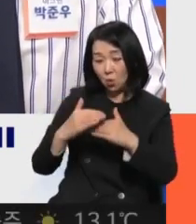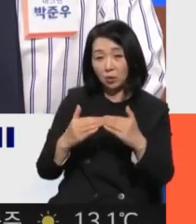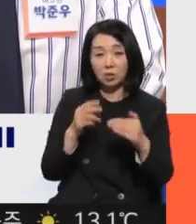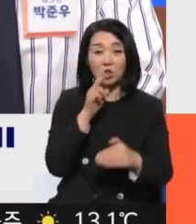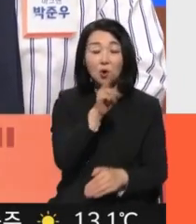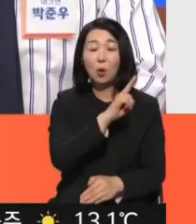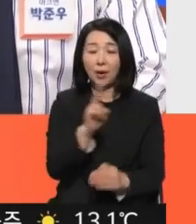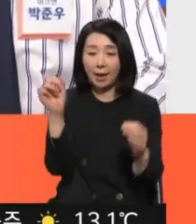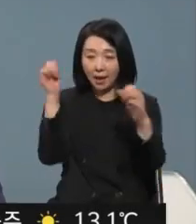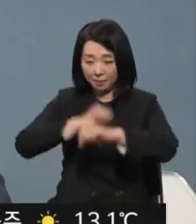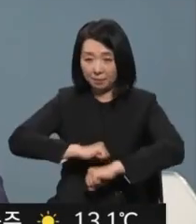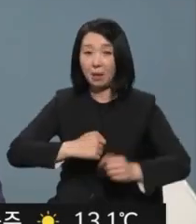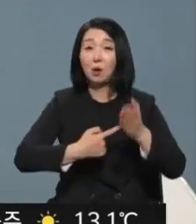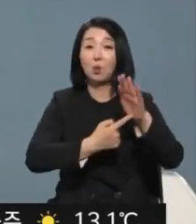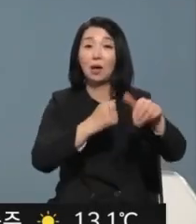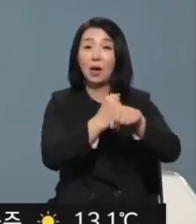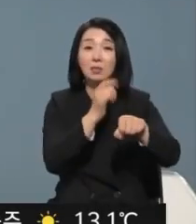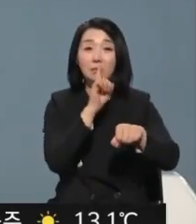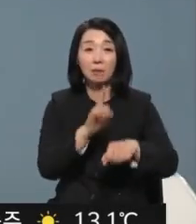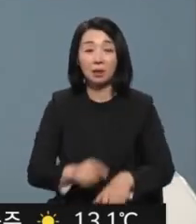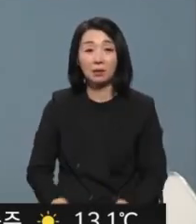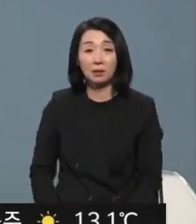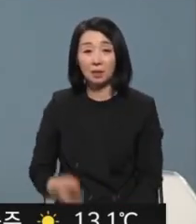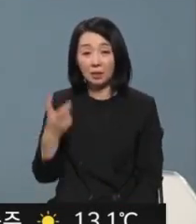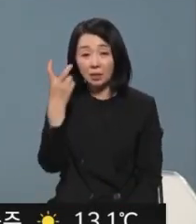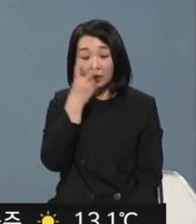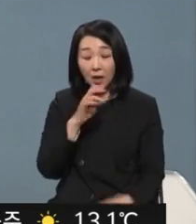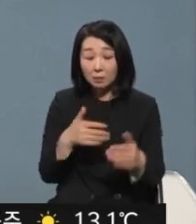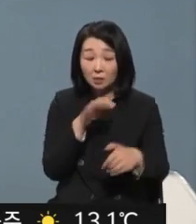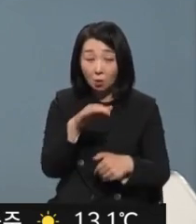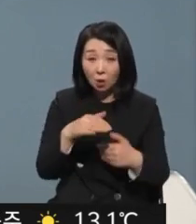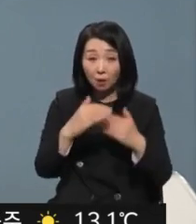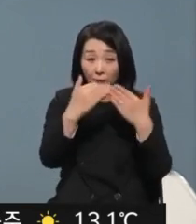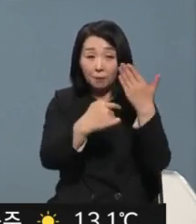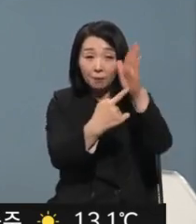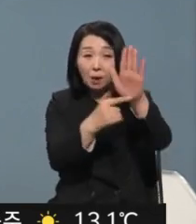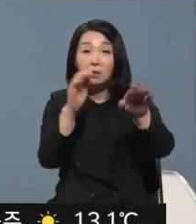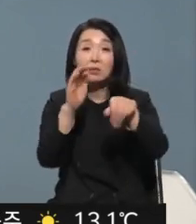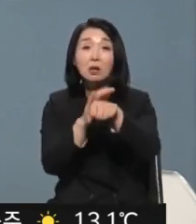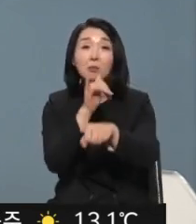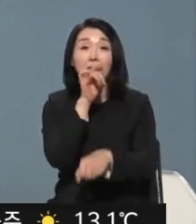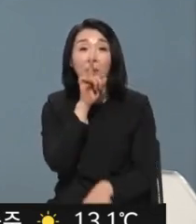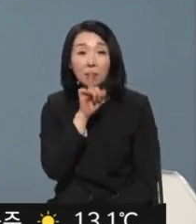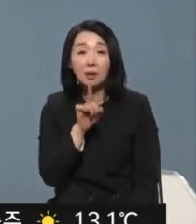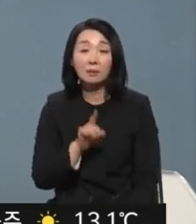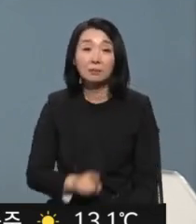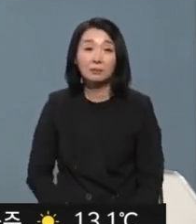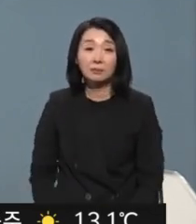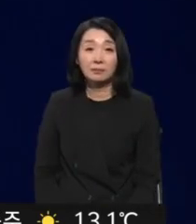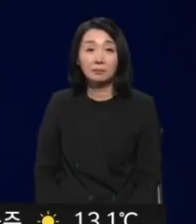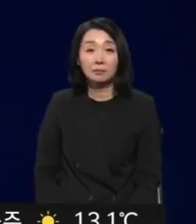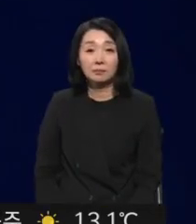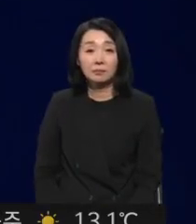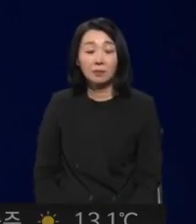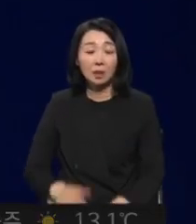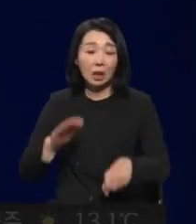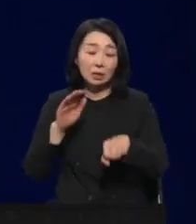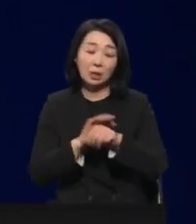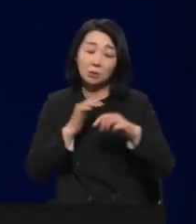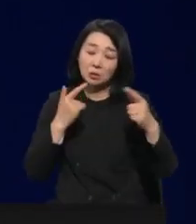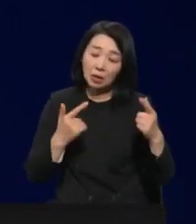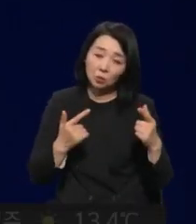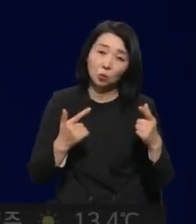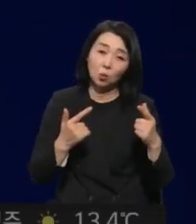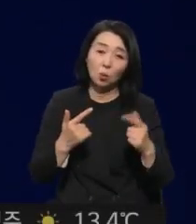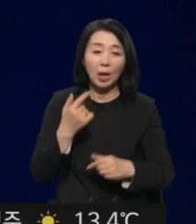공개하자는 주장입니다 자 감사원 보도자료의 잘못된 부분이 있다 이런 지적도 야권에서 나왔죠 잘못도 있다기보다는